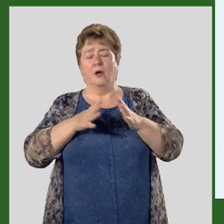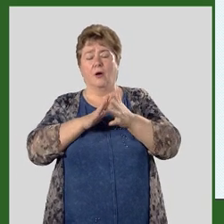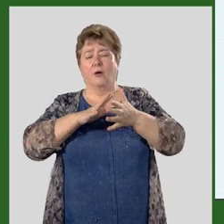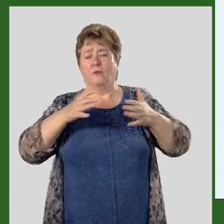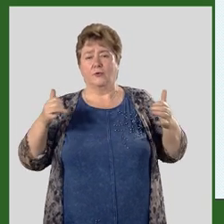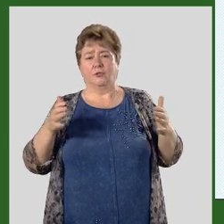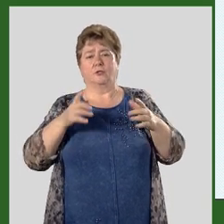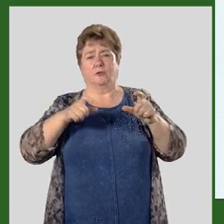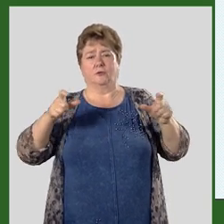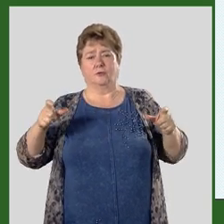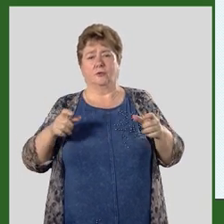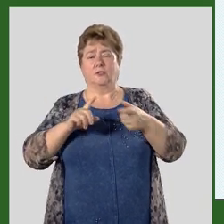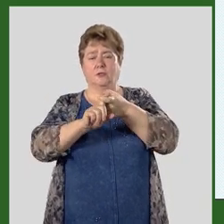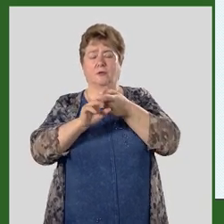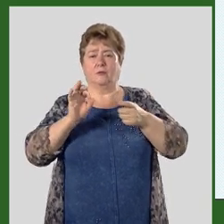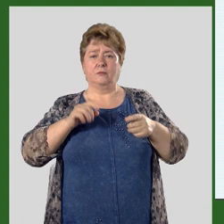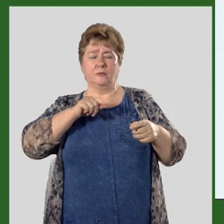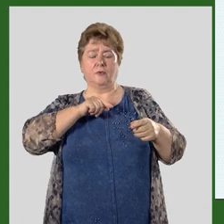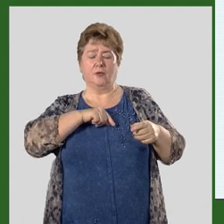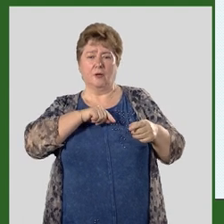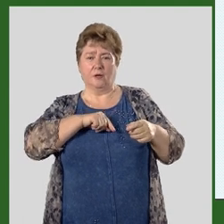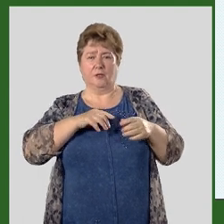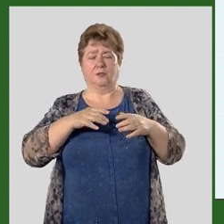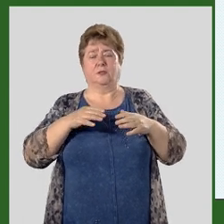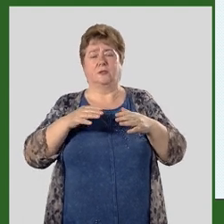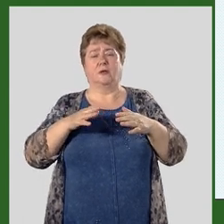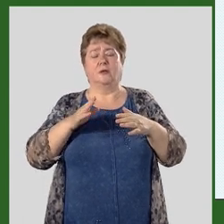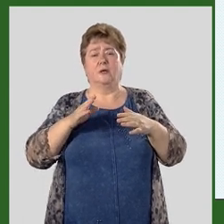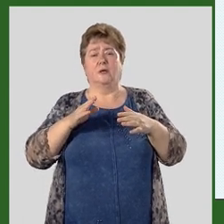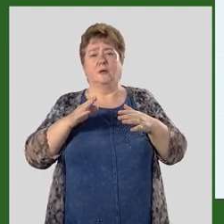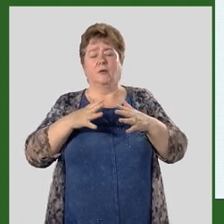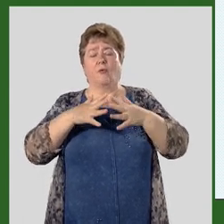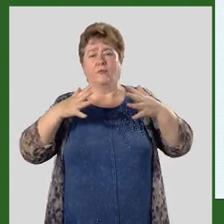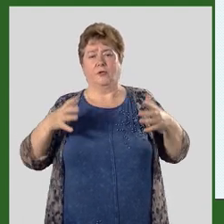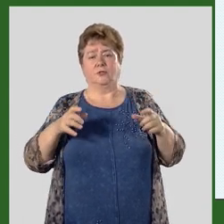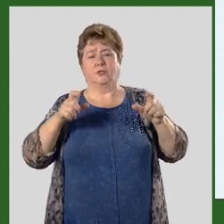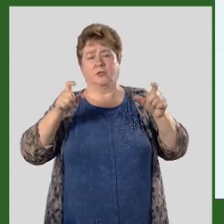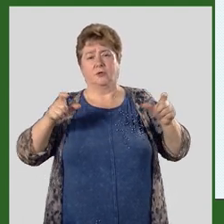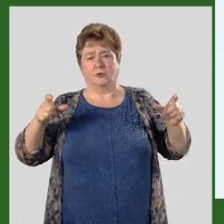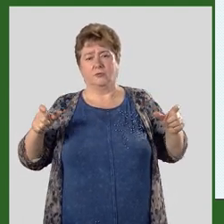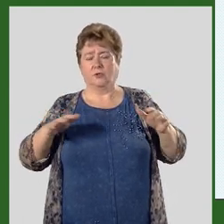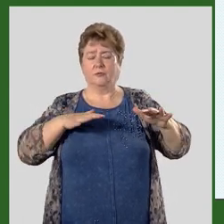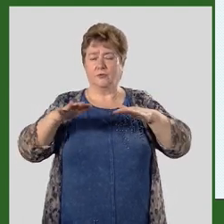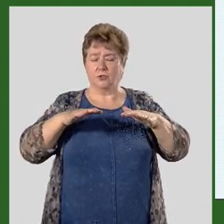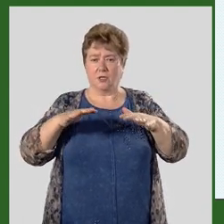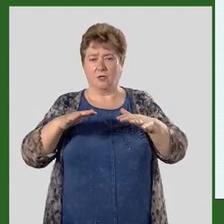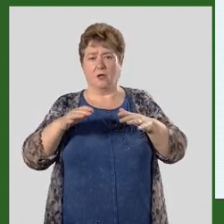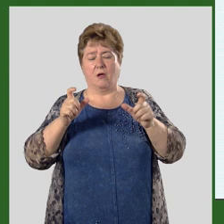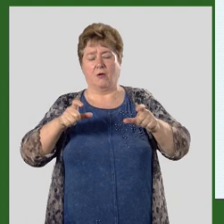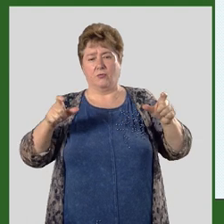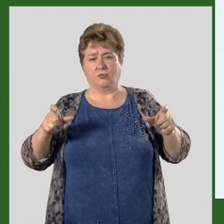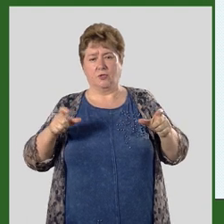численности населения зависит от характера его воспроизводства, то есть естественного движения населения.